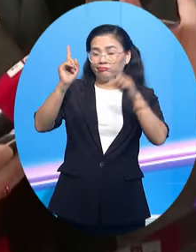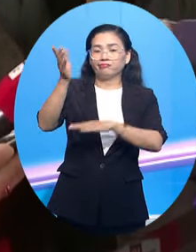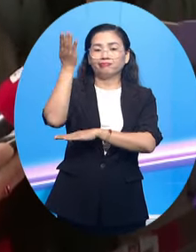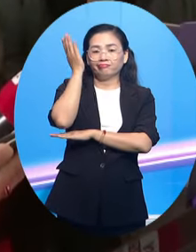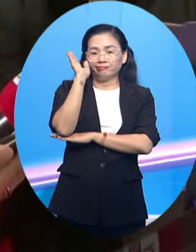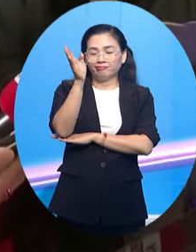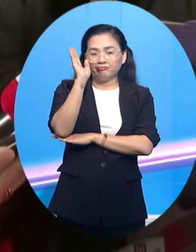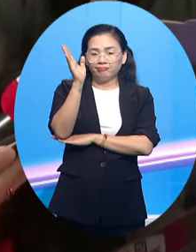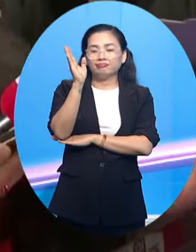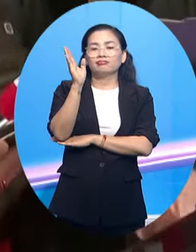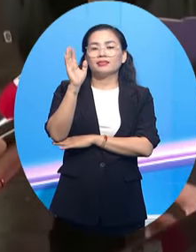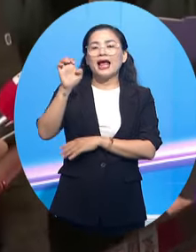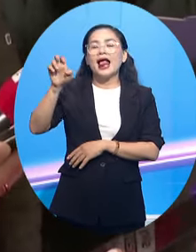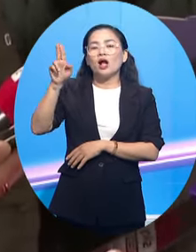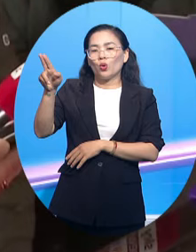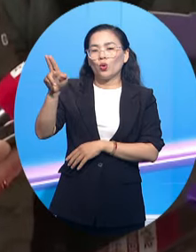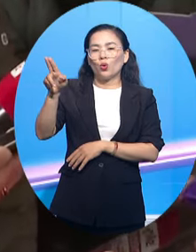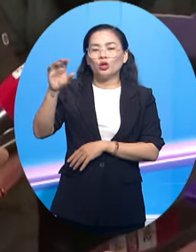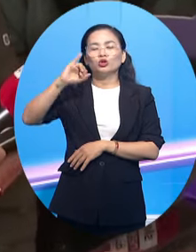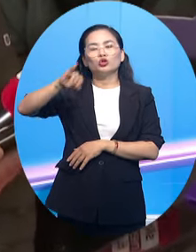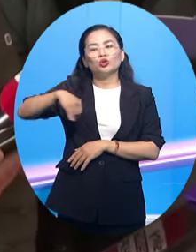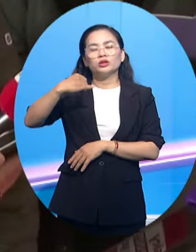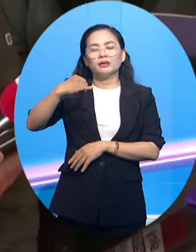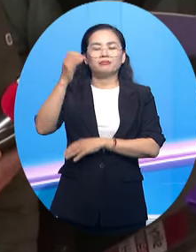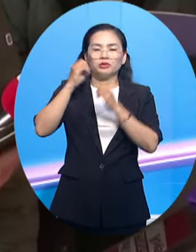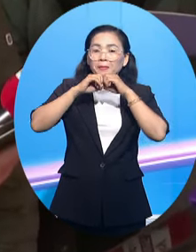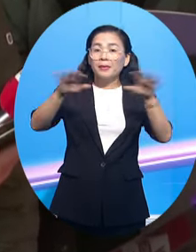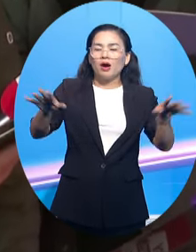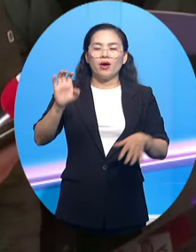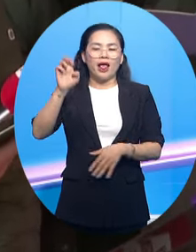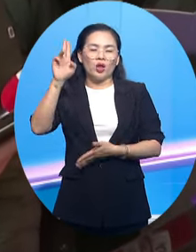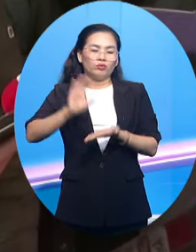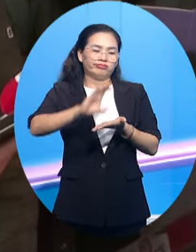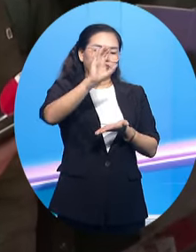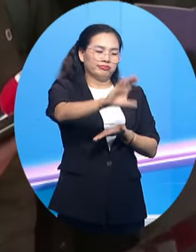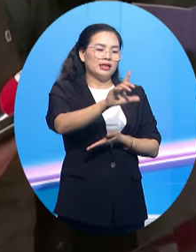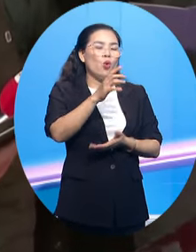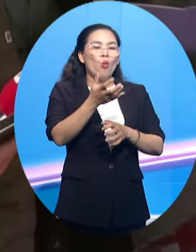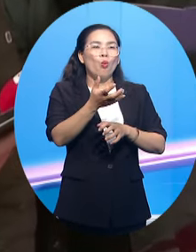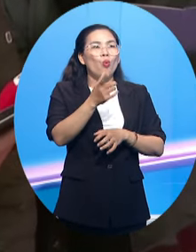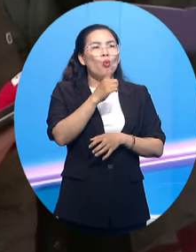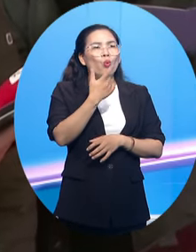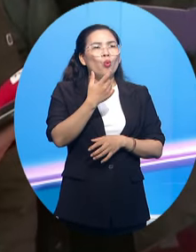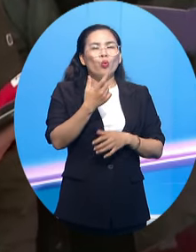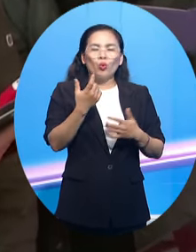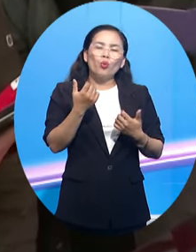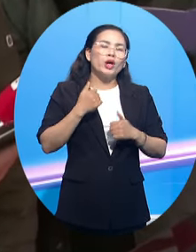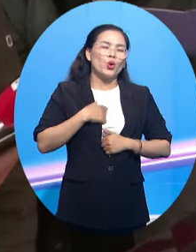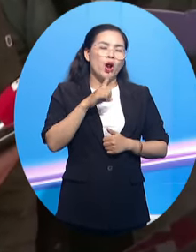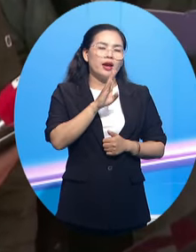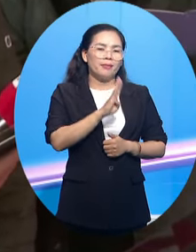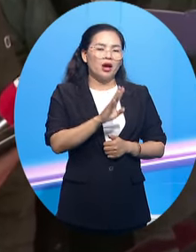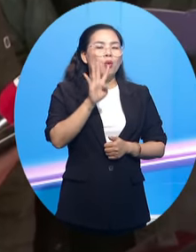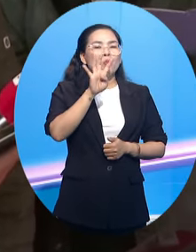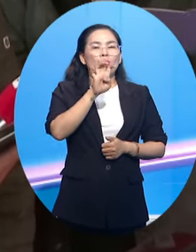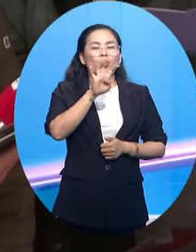an ninh và đối ngoại của liên minh châ u EU joseph borel thông báo EU sẽ cấp cho quân đội li bă 20 triệu Euro trong năm nay và 40